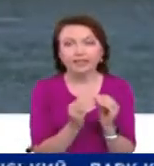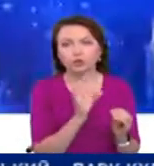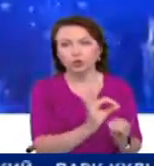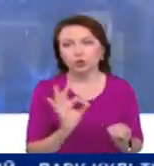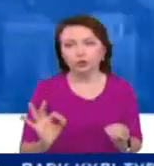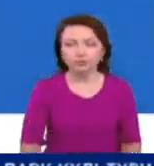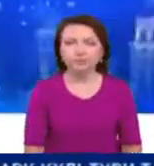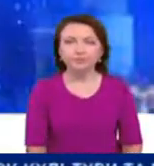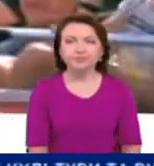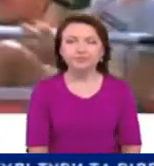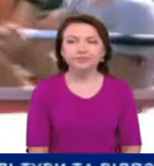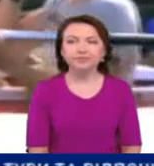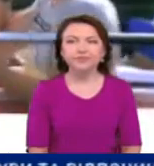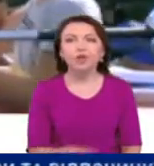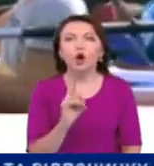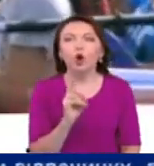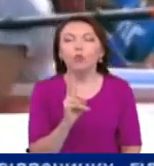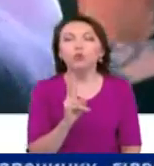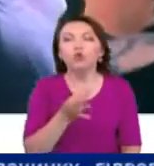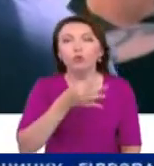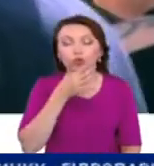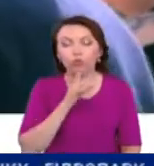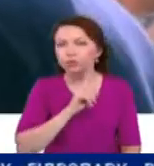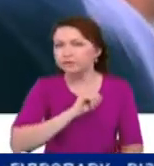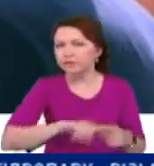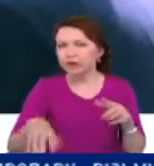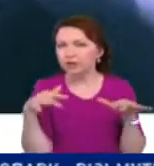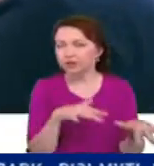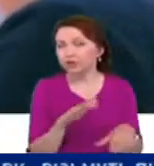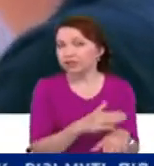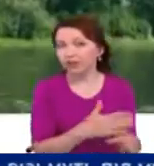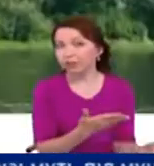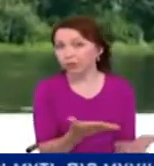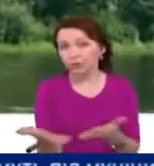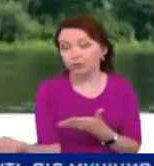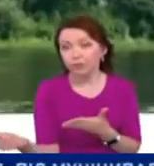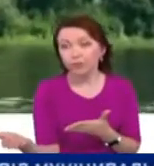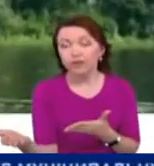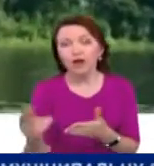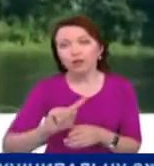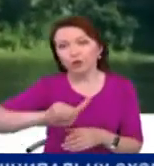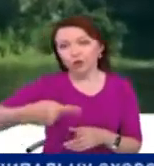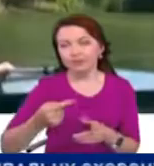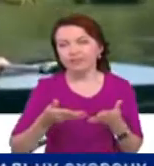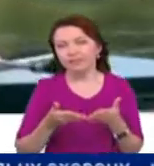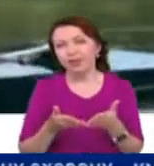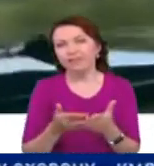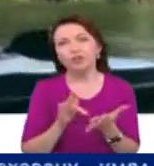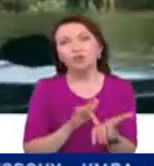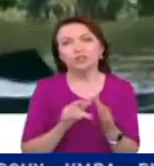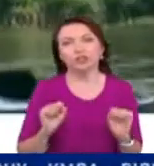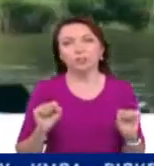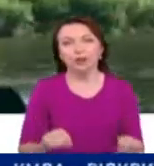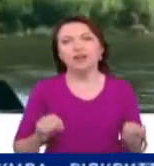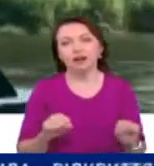ранку. Кому до вподоби швидка течія, ласкаво просимо на дводенний сплав на туристичних байдарках по